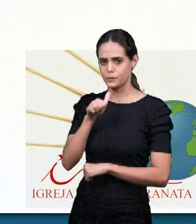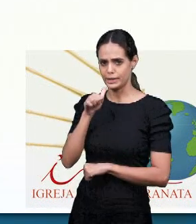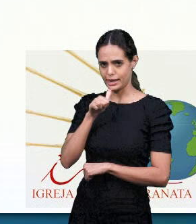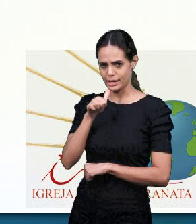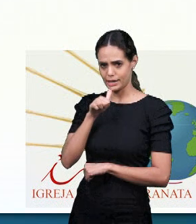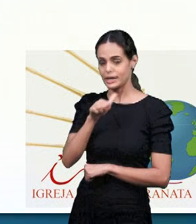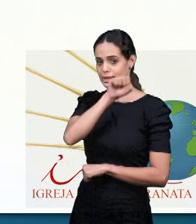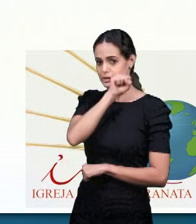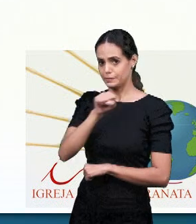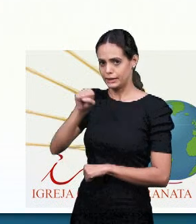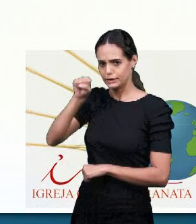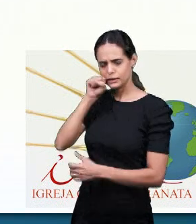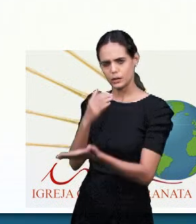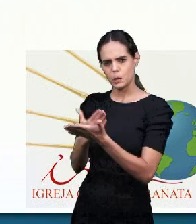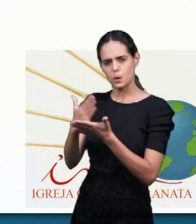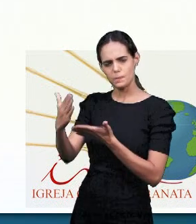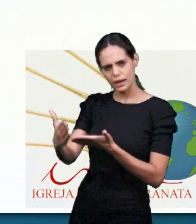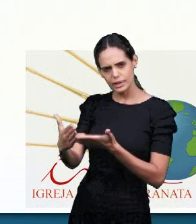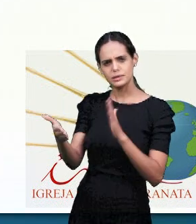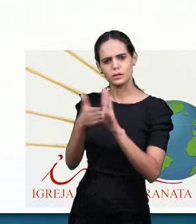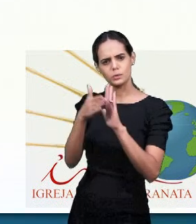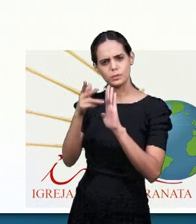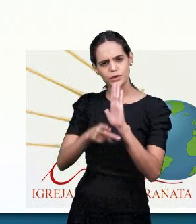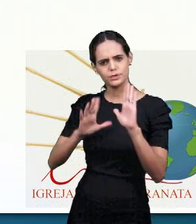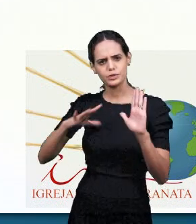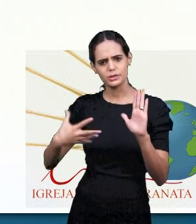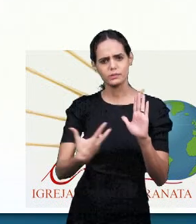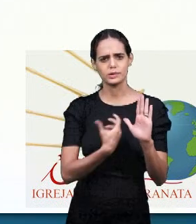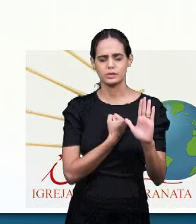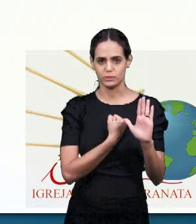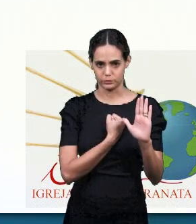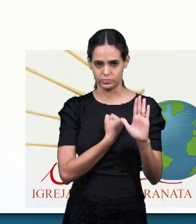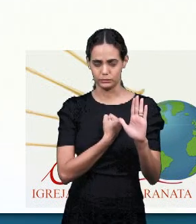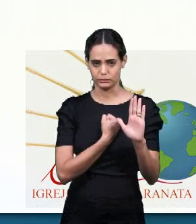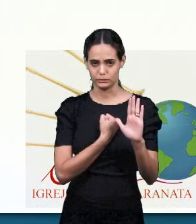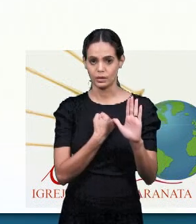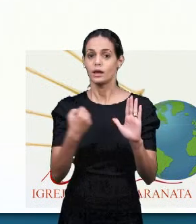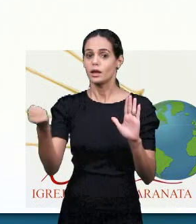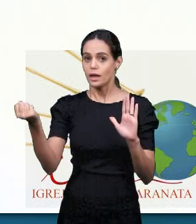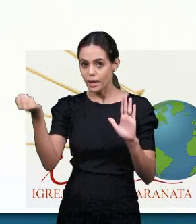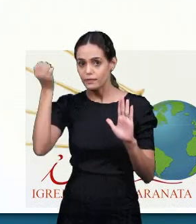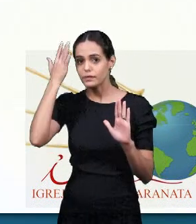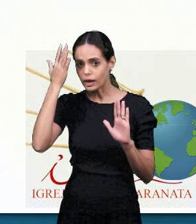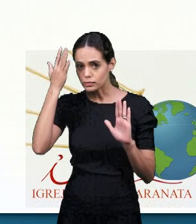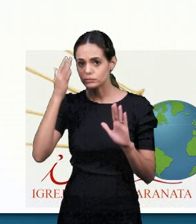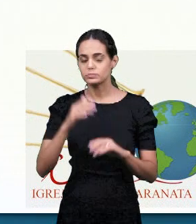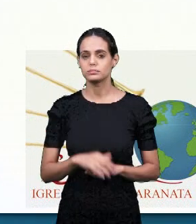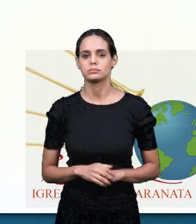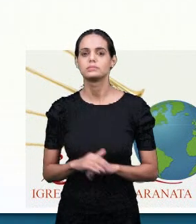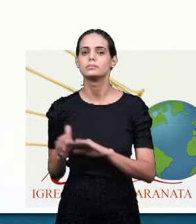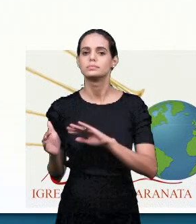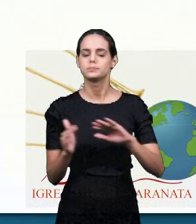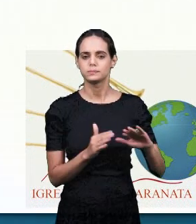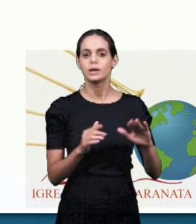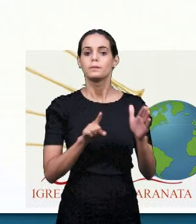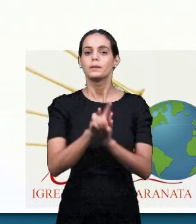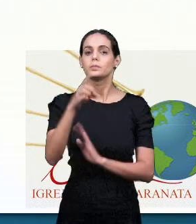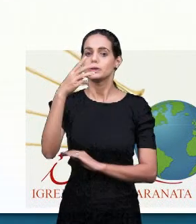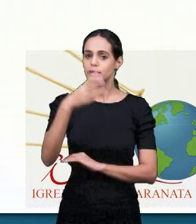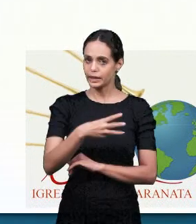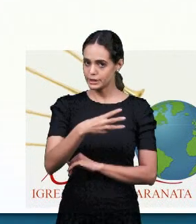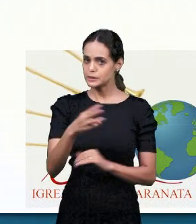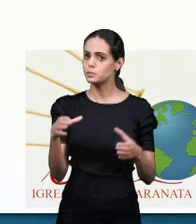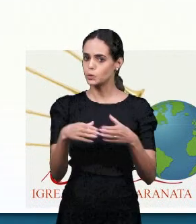il commence le projet de salut révélé. Deuxième question. Pergunta 3, ainda para Numéro os jovens. 3, encore pour les